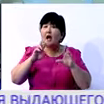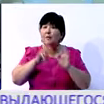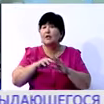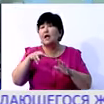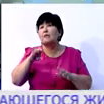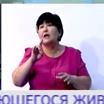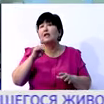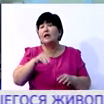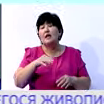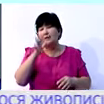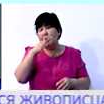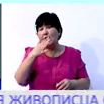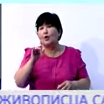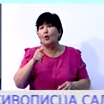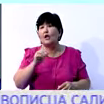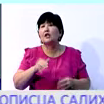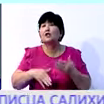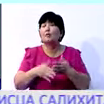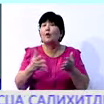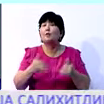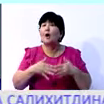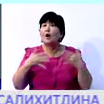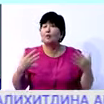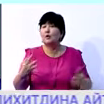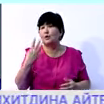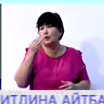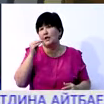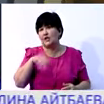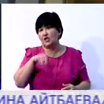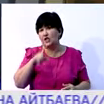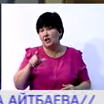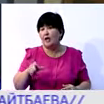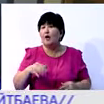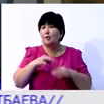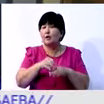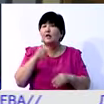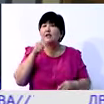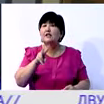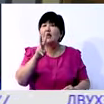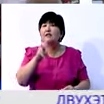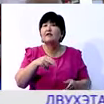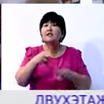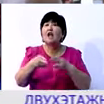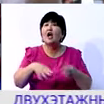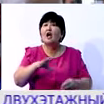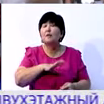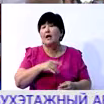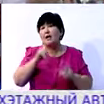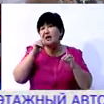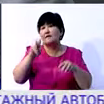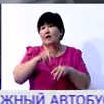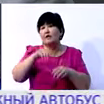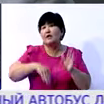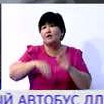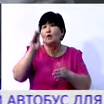МРТ. За 5 лет урологическую помощь получили более 4000 человек. Проведено 1200 операций. Известные врачи